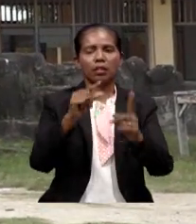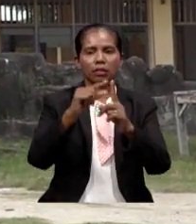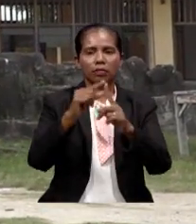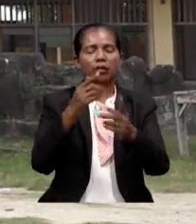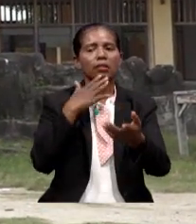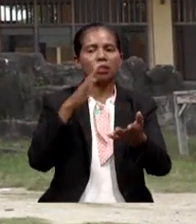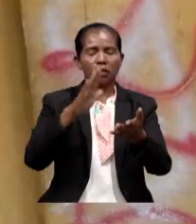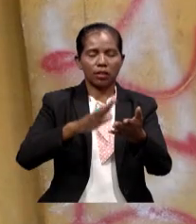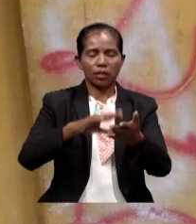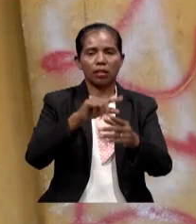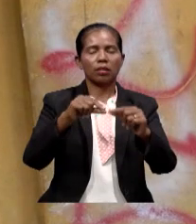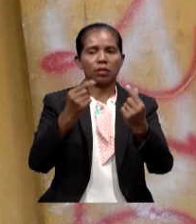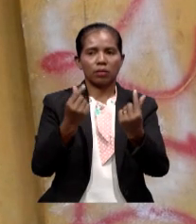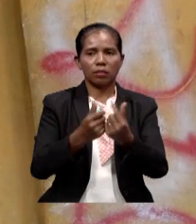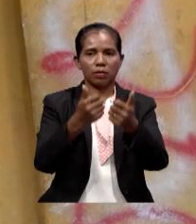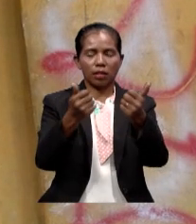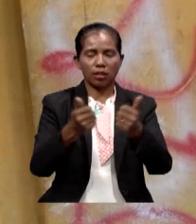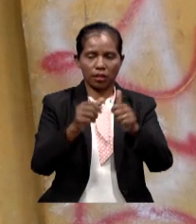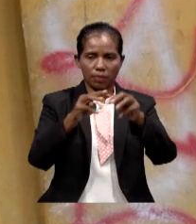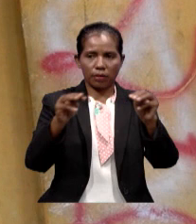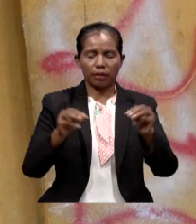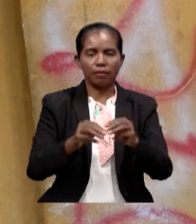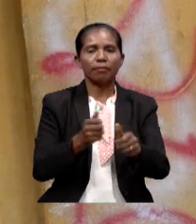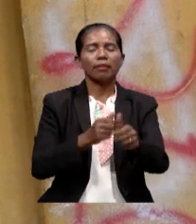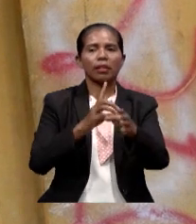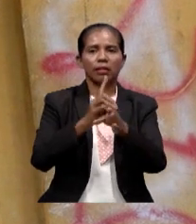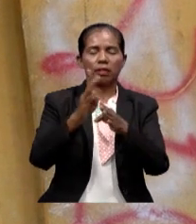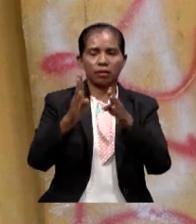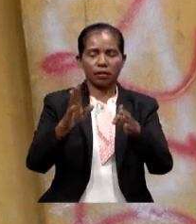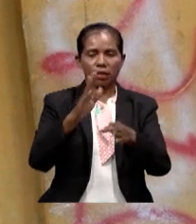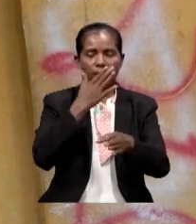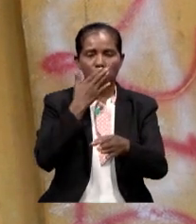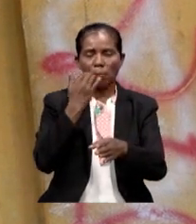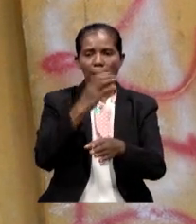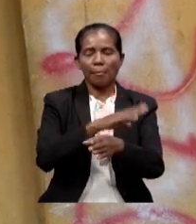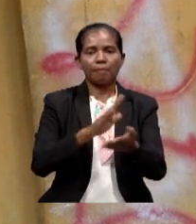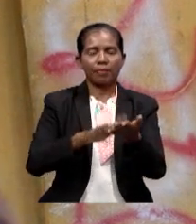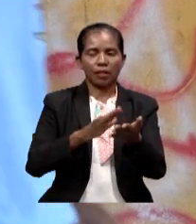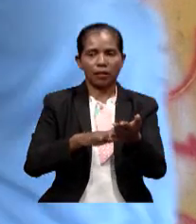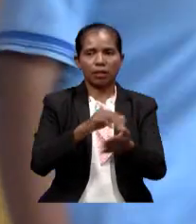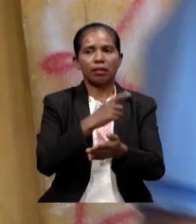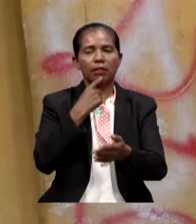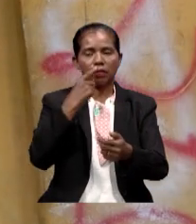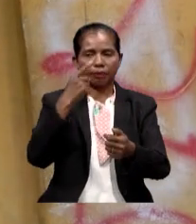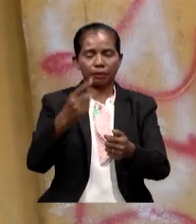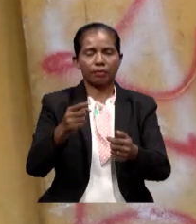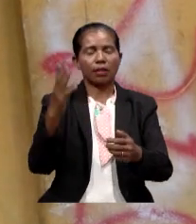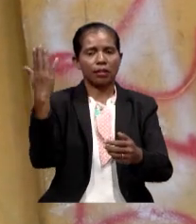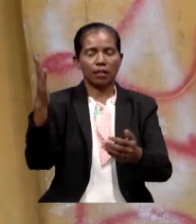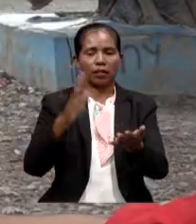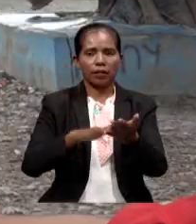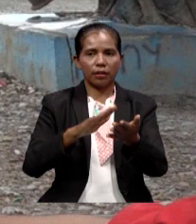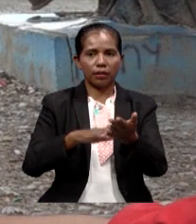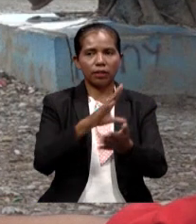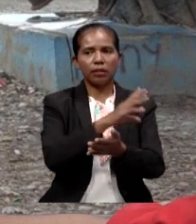no simbolo grupo arte marciais nian. Tuir diretor eskola desde dezembro, Martinus Saldanha tuir, ia eskola nebe ia